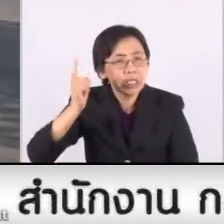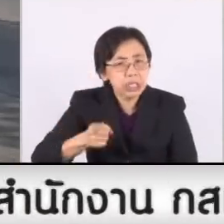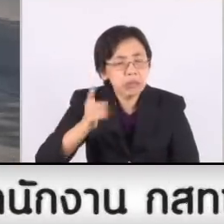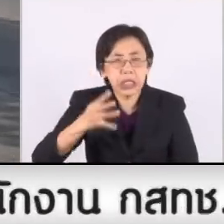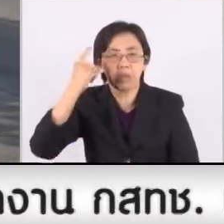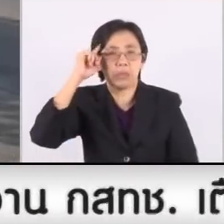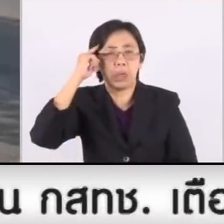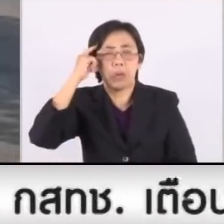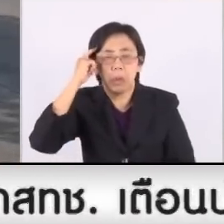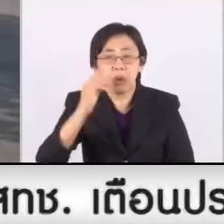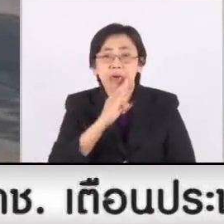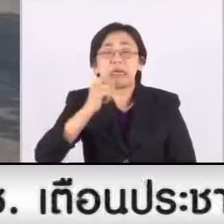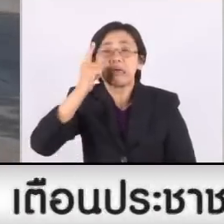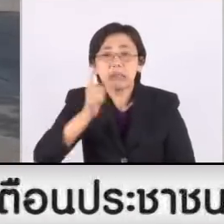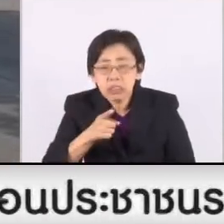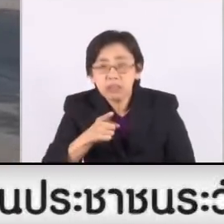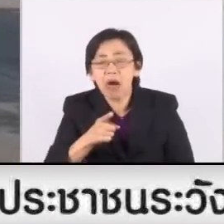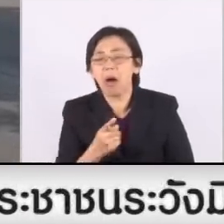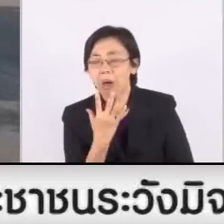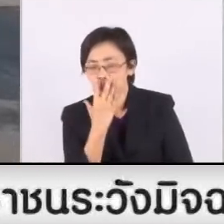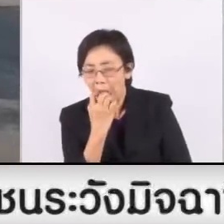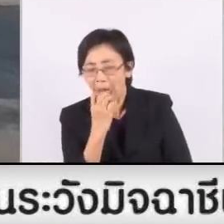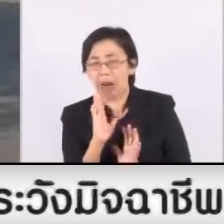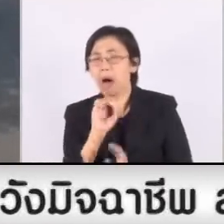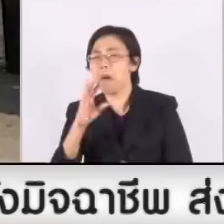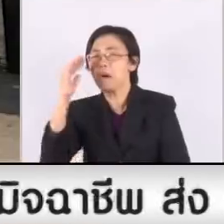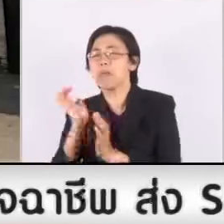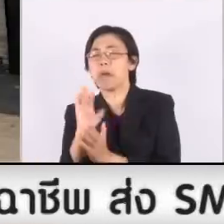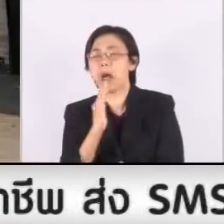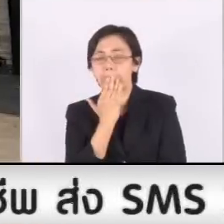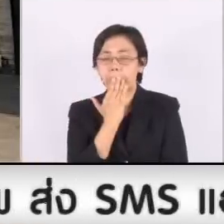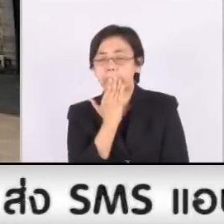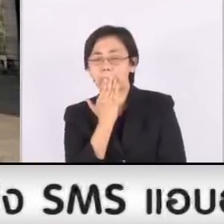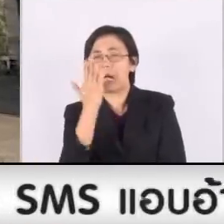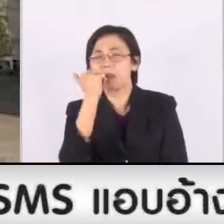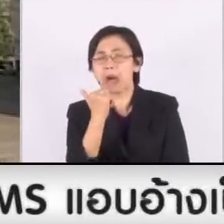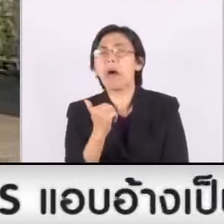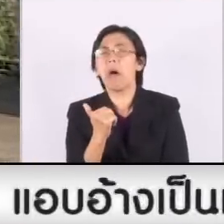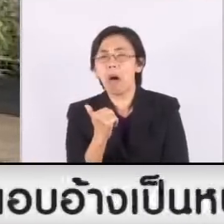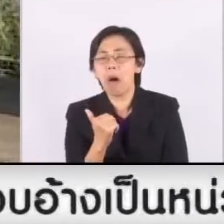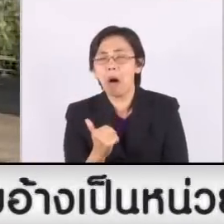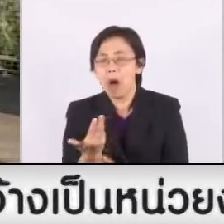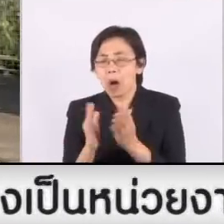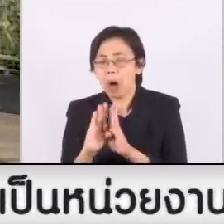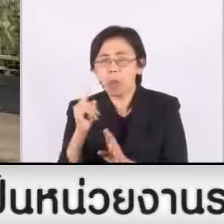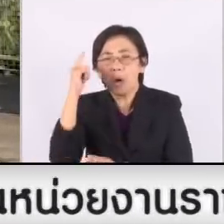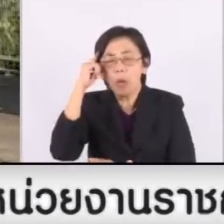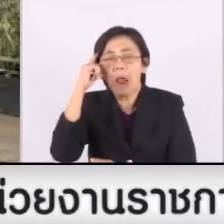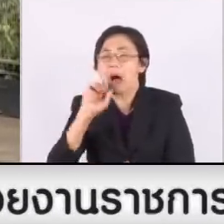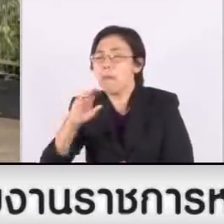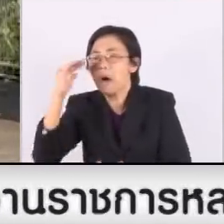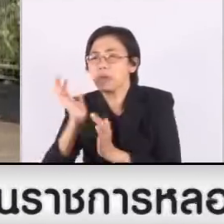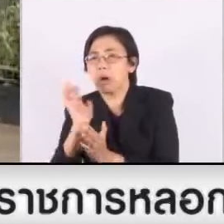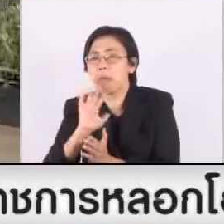ซึ่งหากเป็นเรื่องจริงผู้เสียหายที่ไม่กล้าแจ้งความอ่าก็อาจจะไม่แปลกเพราะอาจจะกลัวคนที่บ้านรู้เออเนี่ยไม่อยากไปแจ้งความเลย